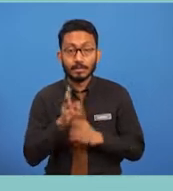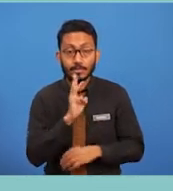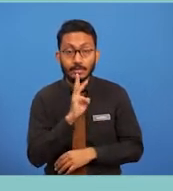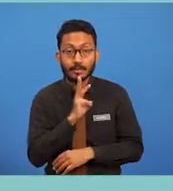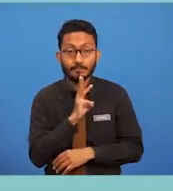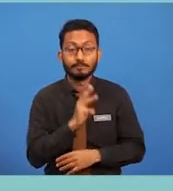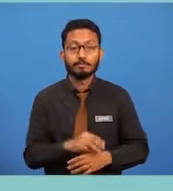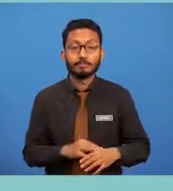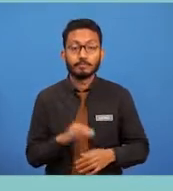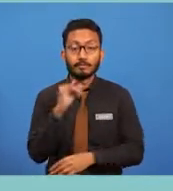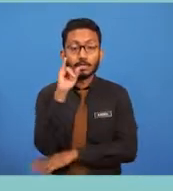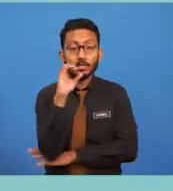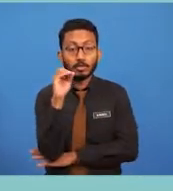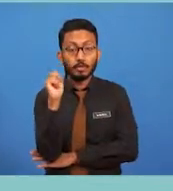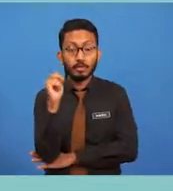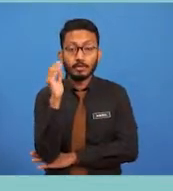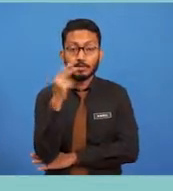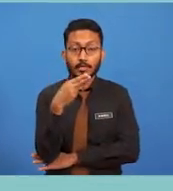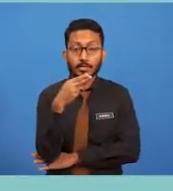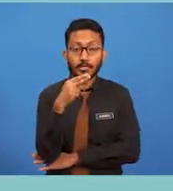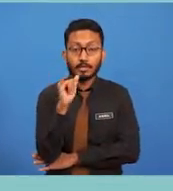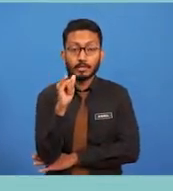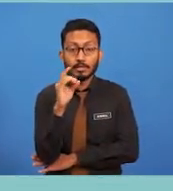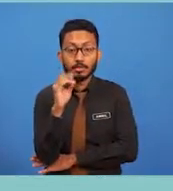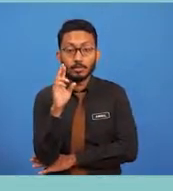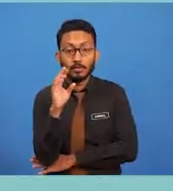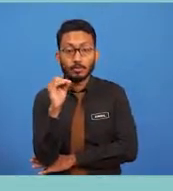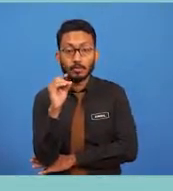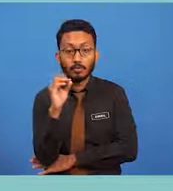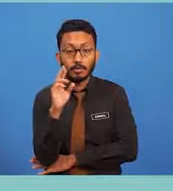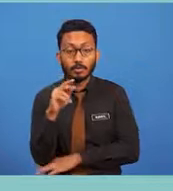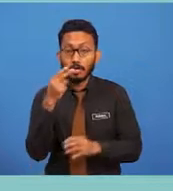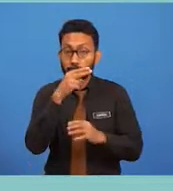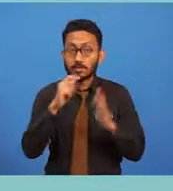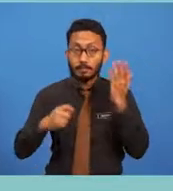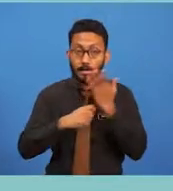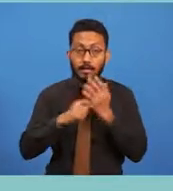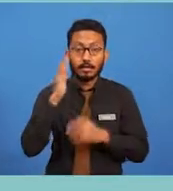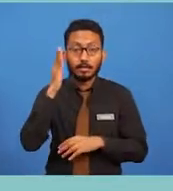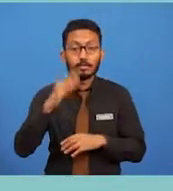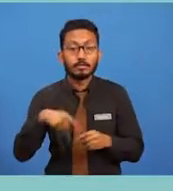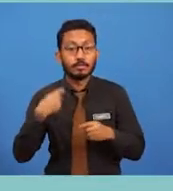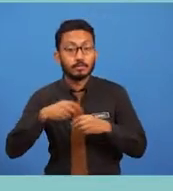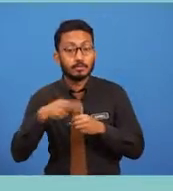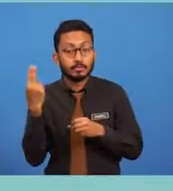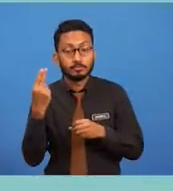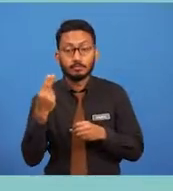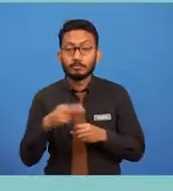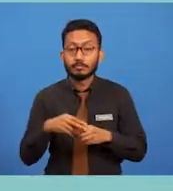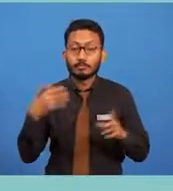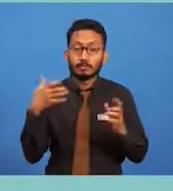Ion hidrogen yang terhasil akan berpadu dengan molekul air untuk membentuk ion